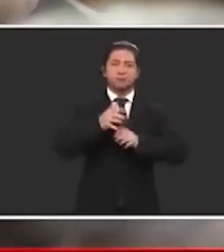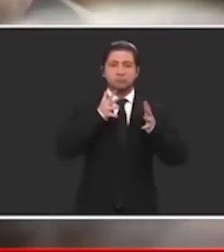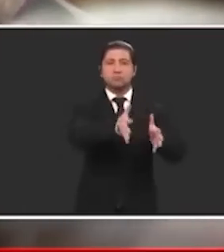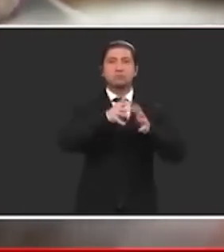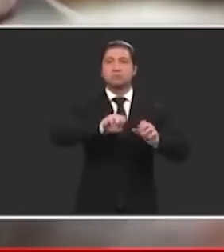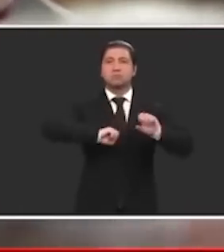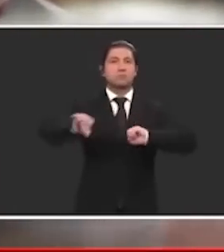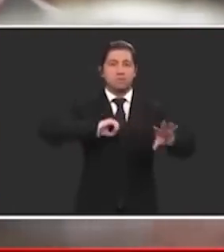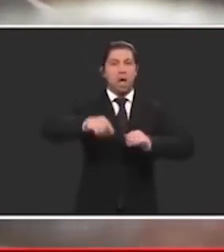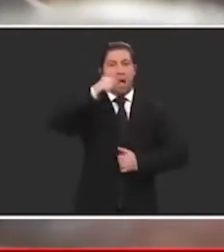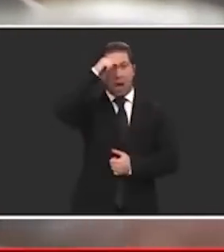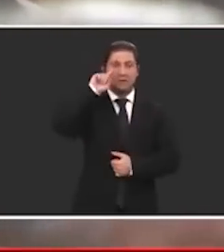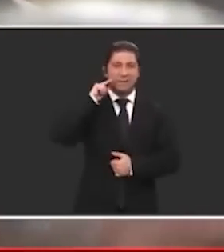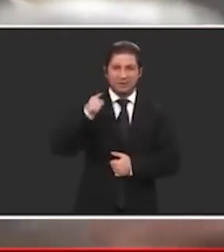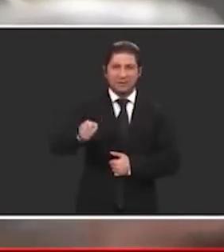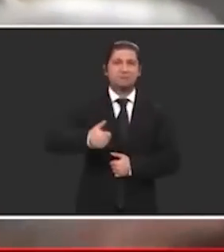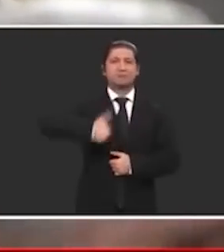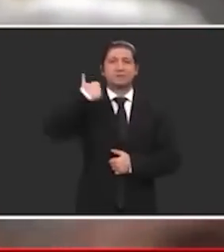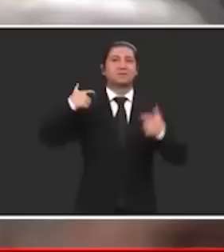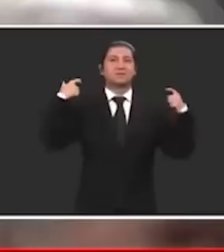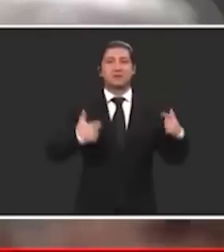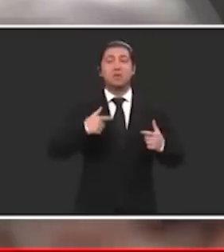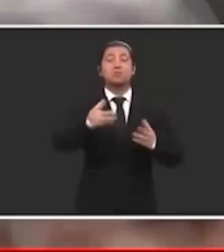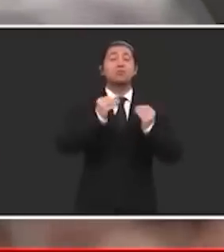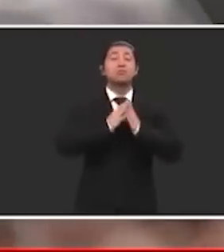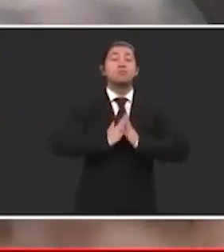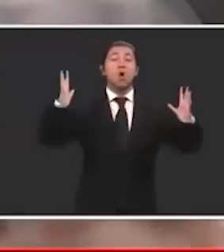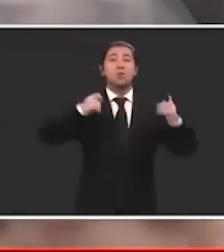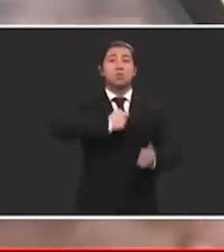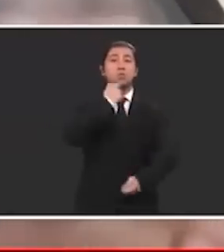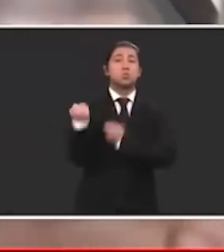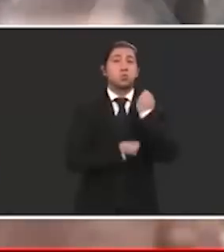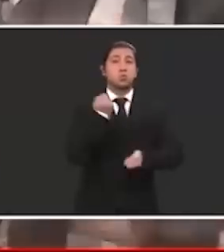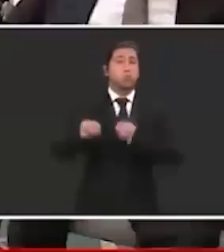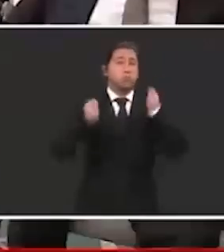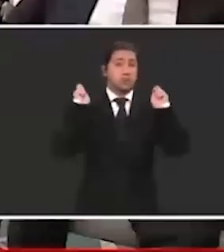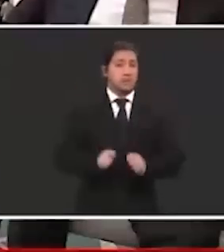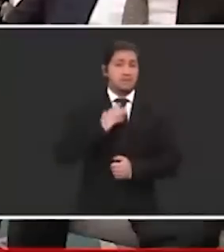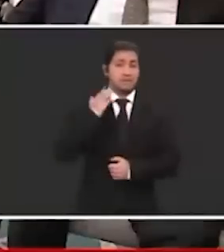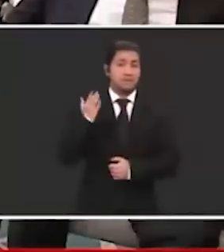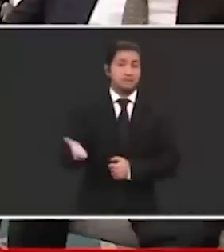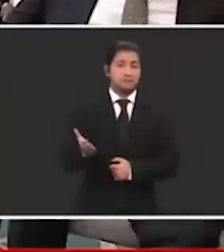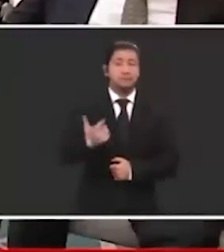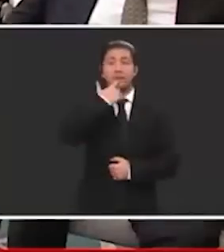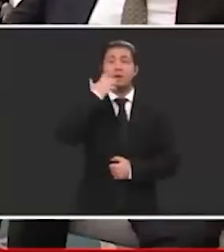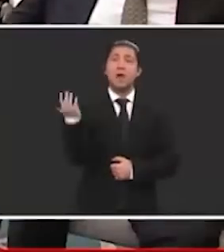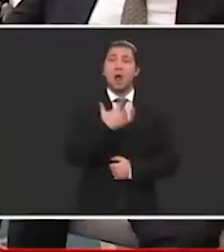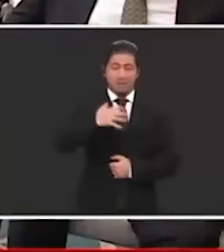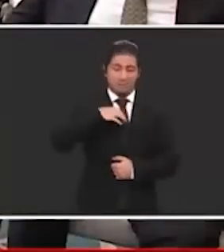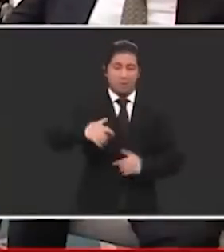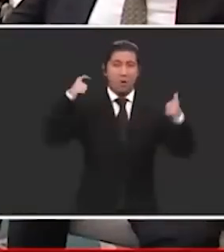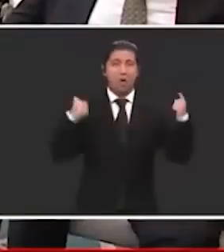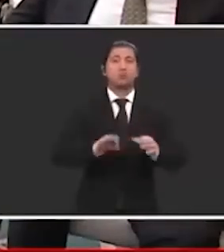da Azerbaycan makamları olağanüstü çaba göstermişlerdir. Yıllardır